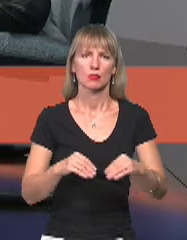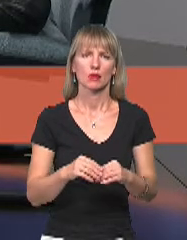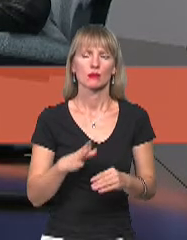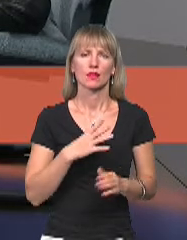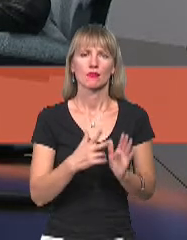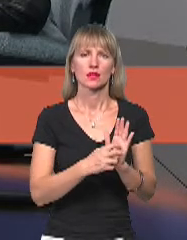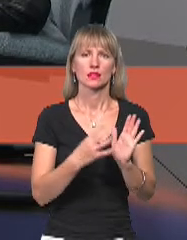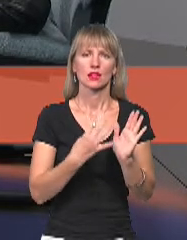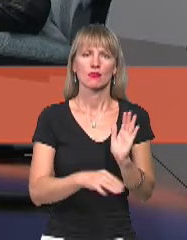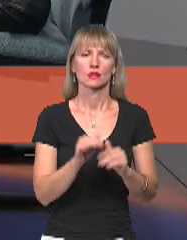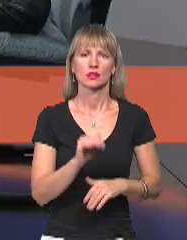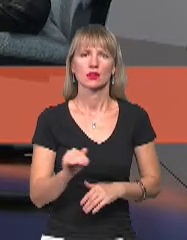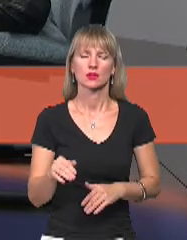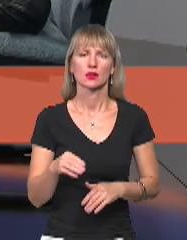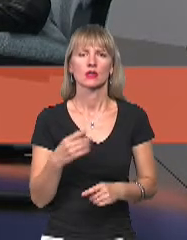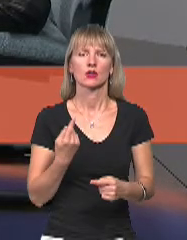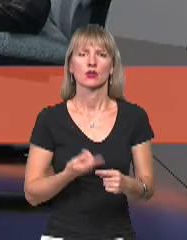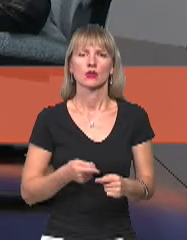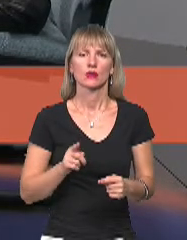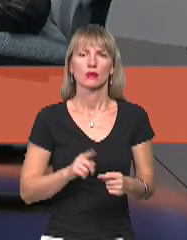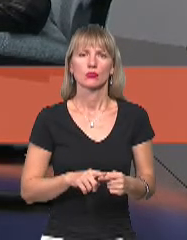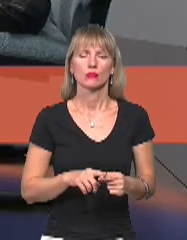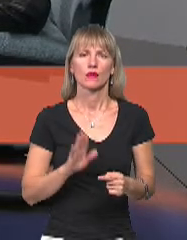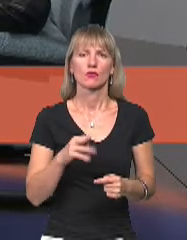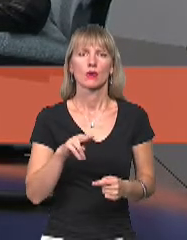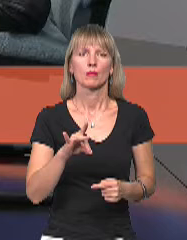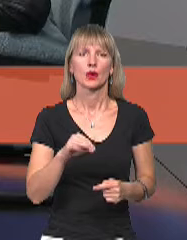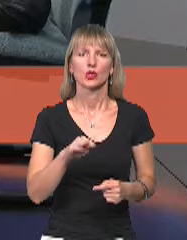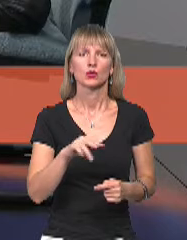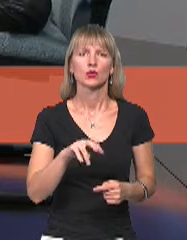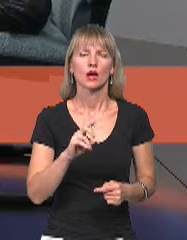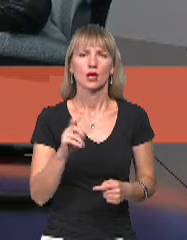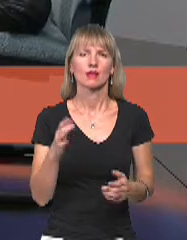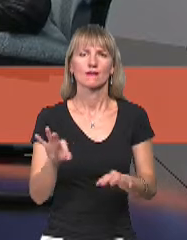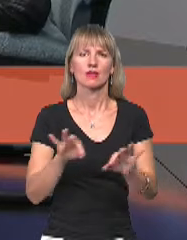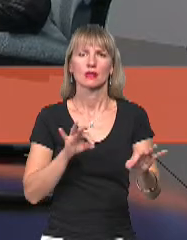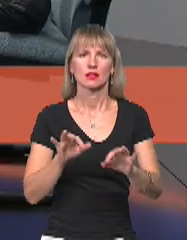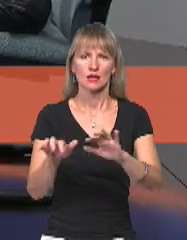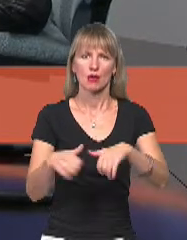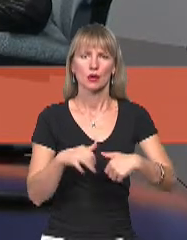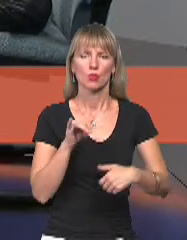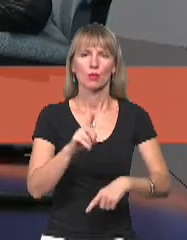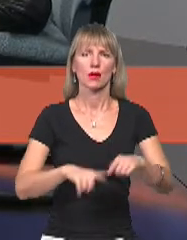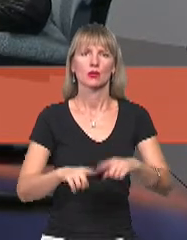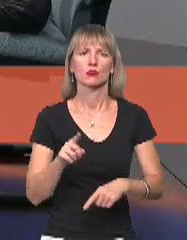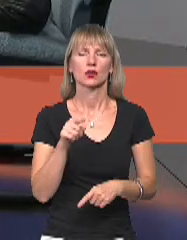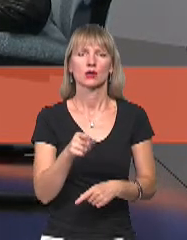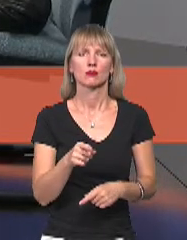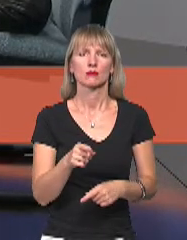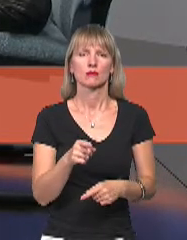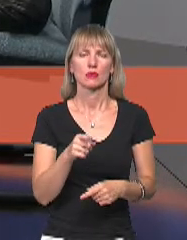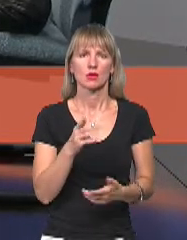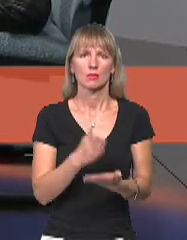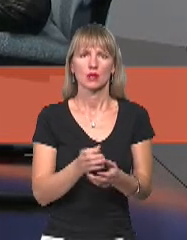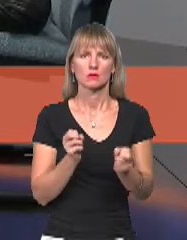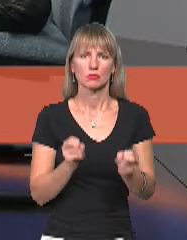дітей. Тому в притулках. Це ті, які відібрані від батьків, тому що їм загрожувала